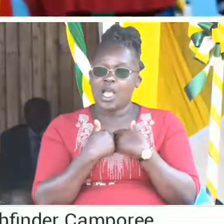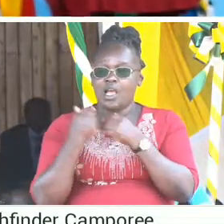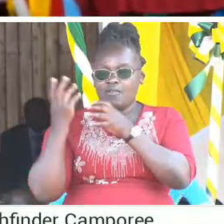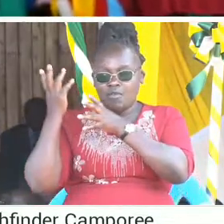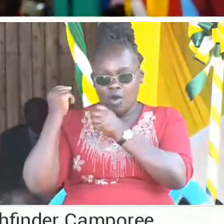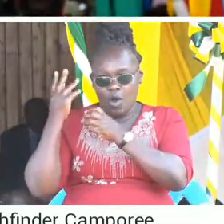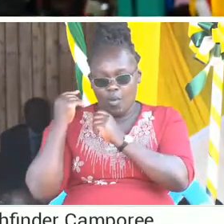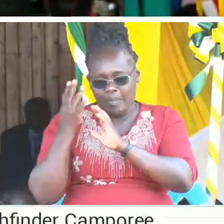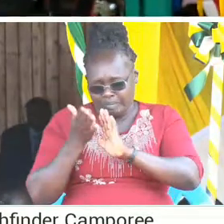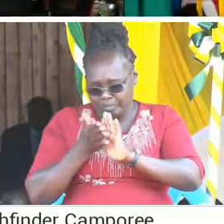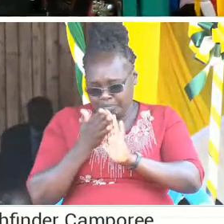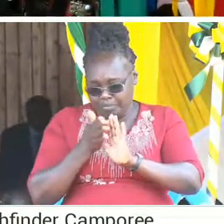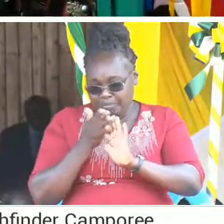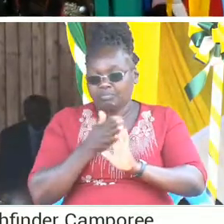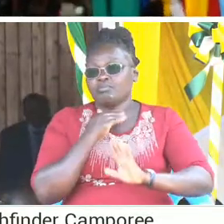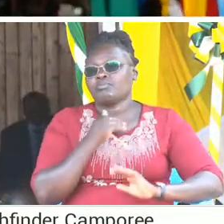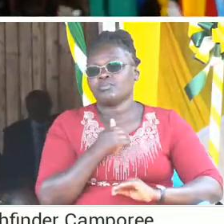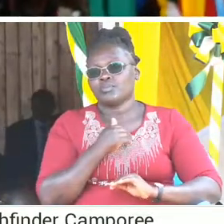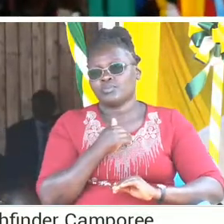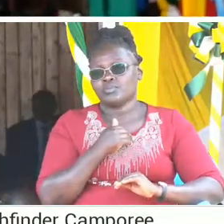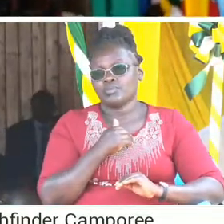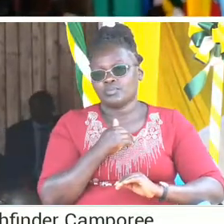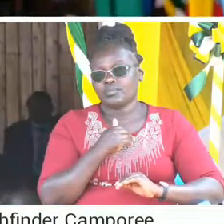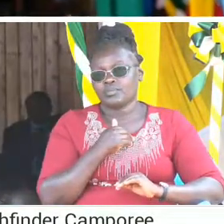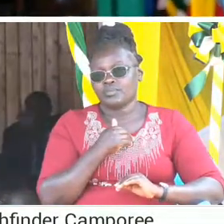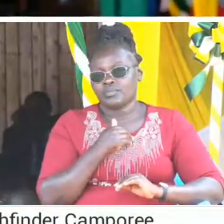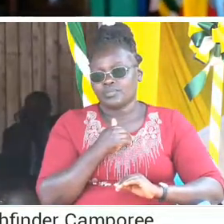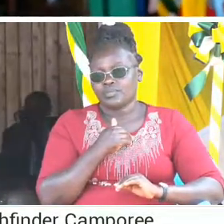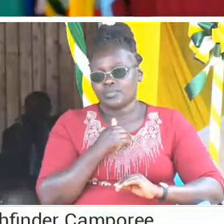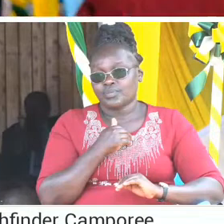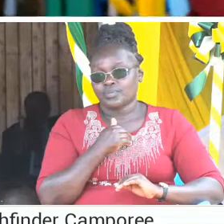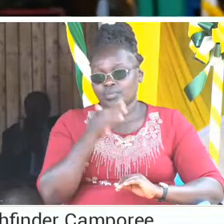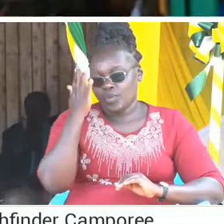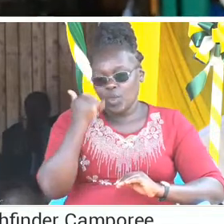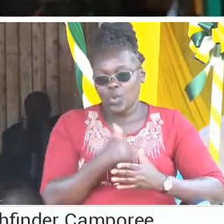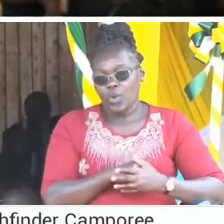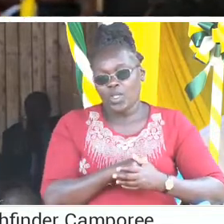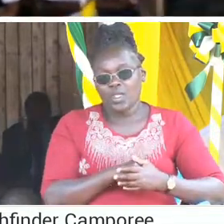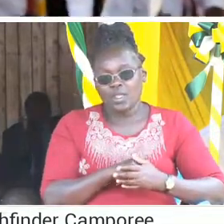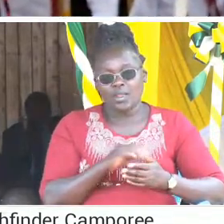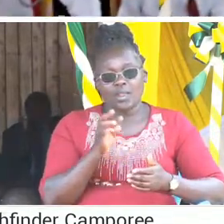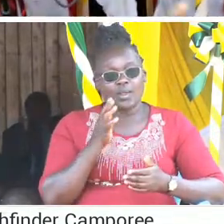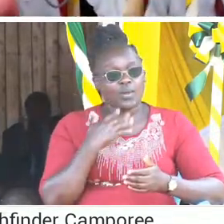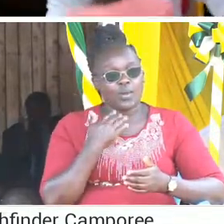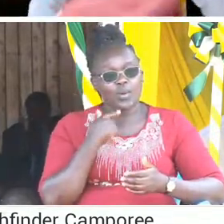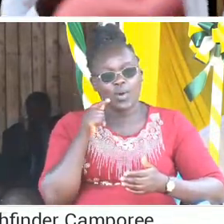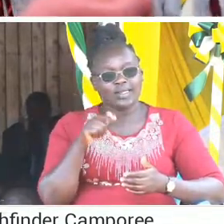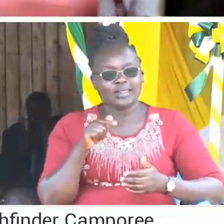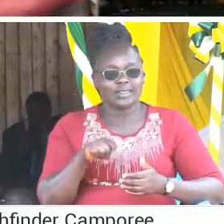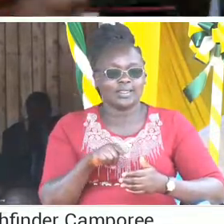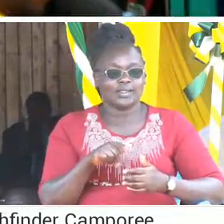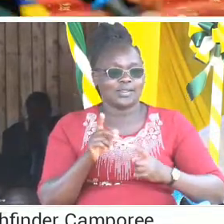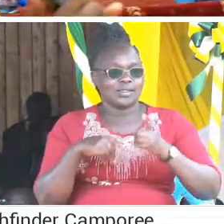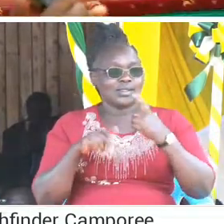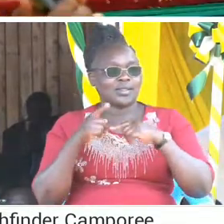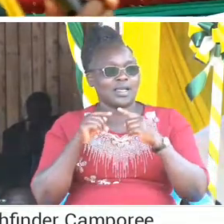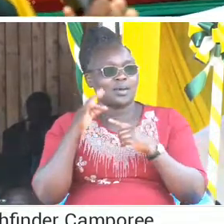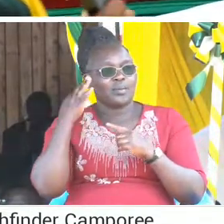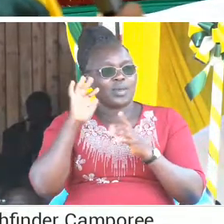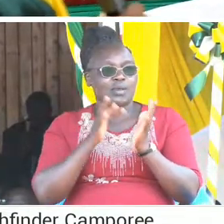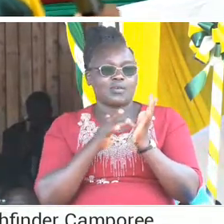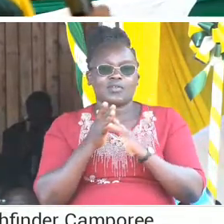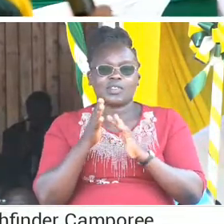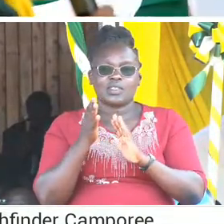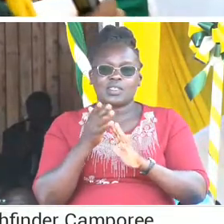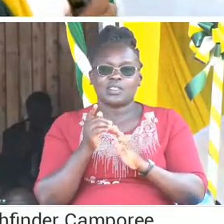Yesu, harakisha, harakisha. Ahadi ninayotamani itimie haraka ni ahadi ya kuja kwa Yesu mara ya pili.